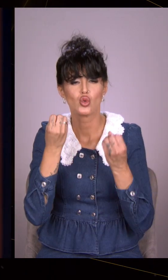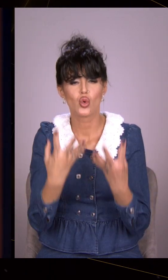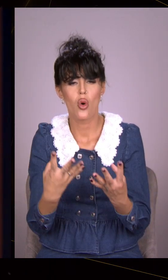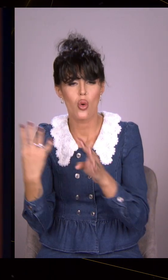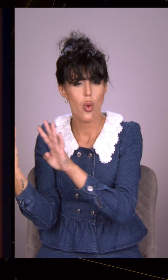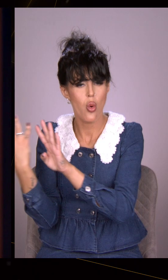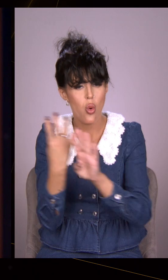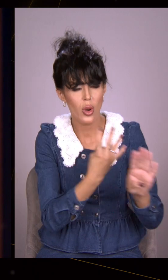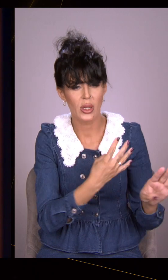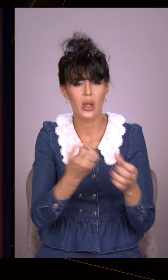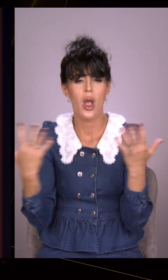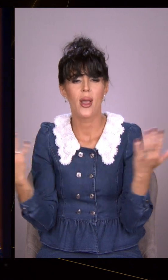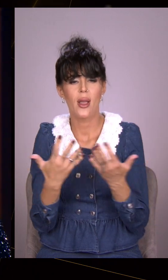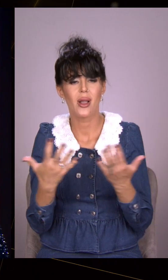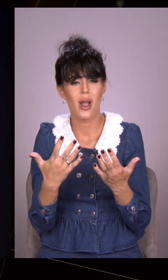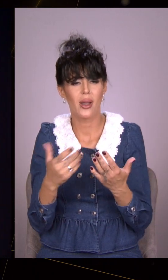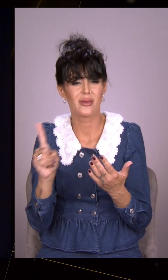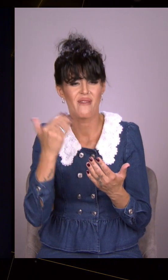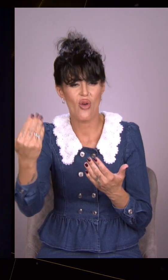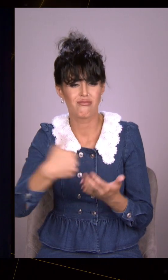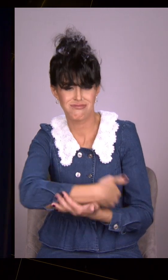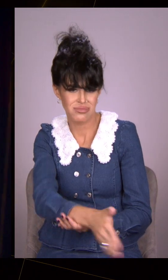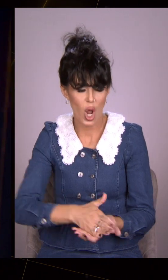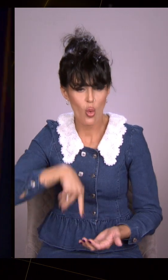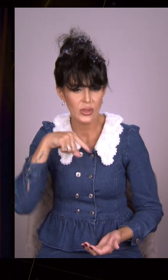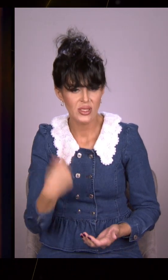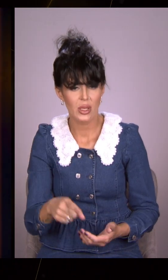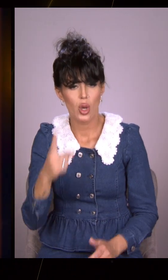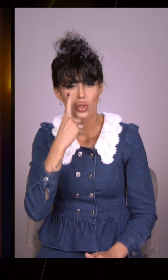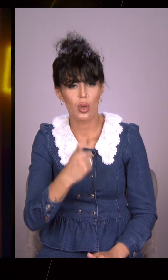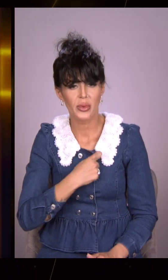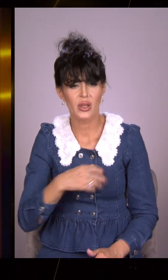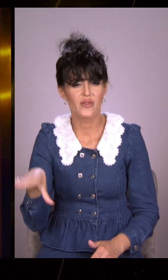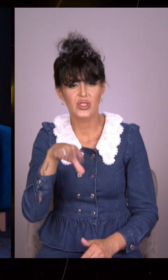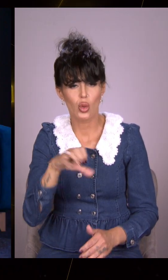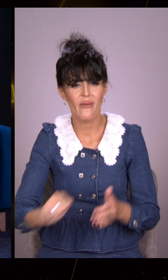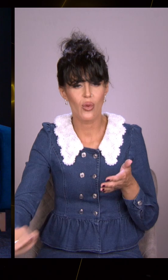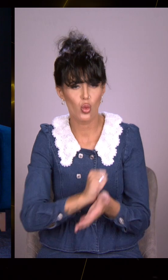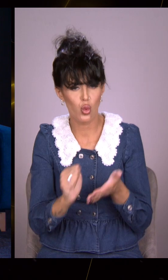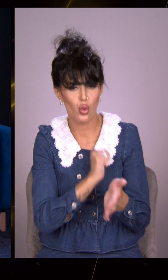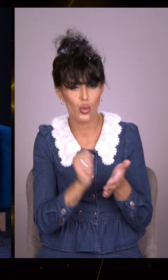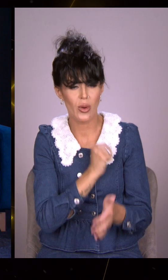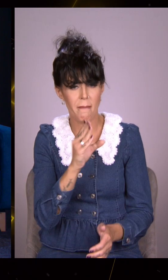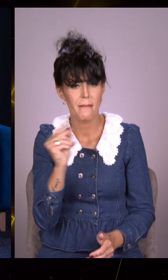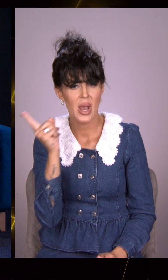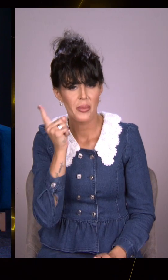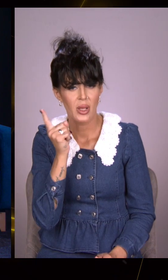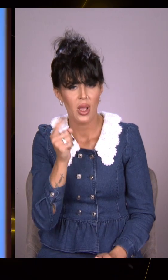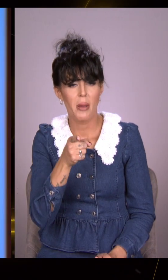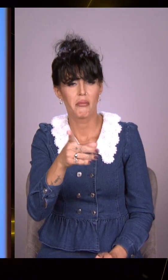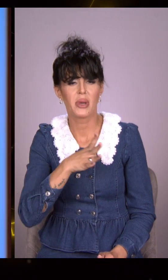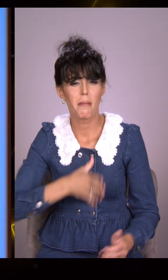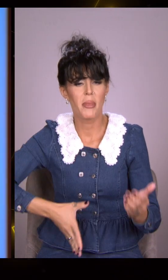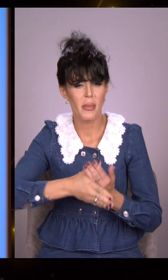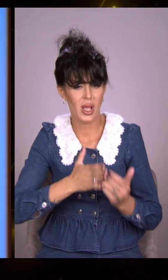які, яка техніка йде, мене попередили, що все удалить із телефона. Ви допомагали нашим захисникам? Так,